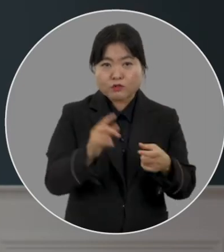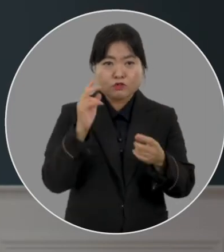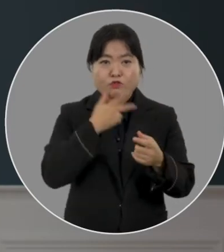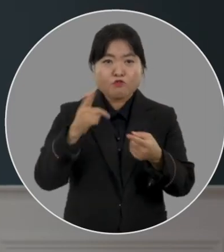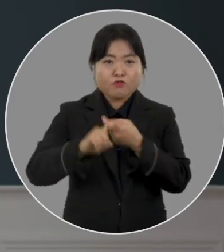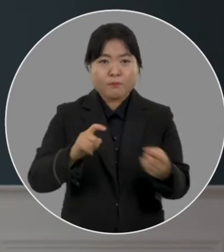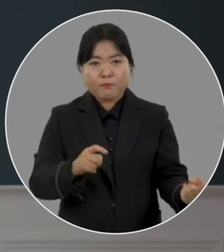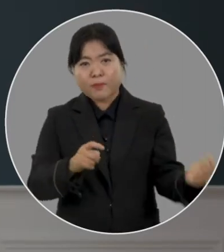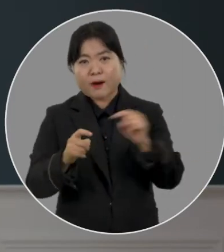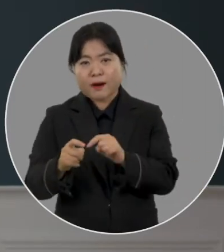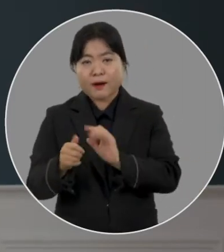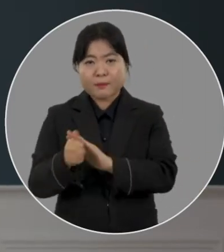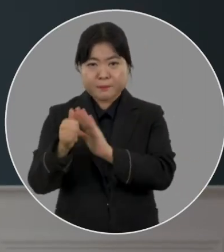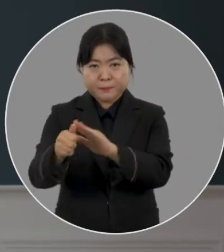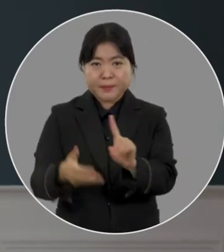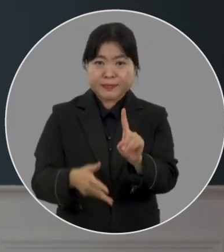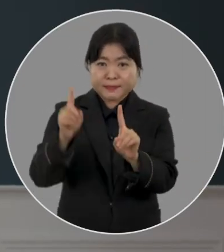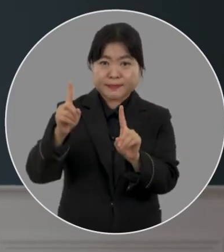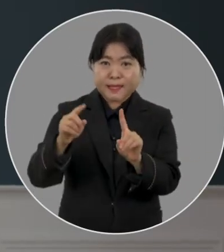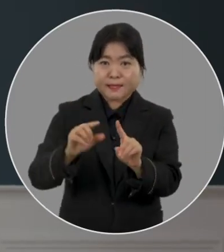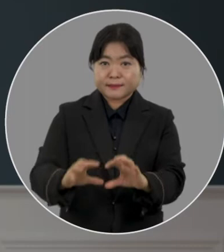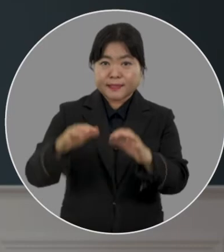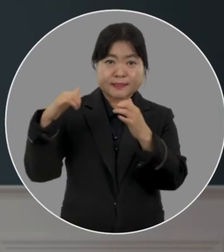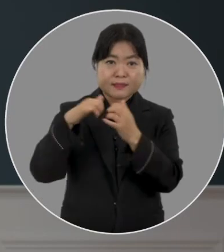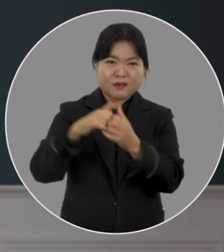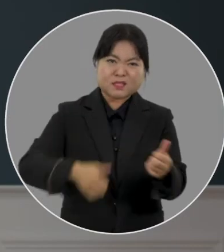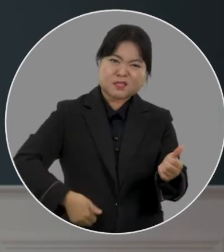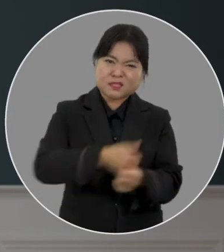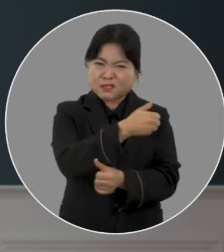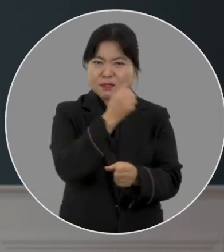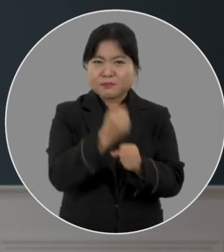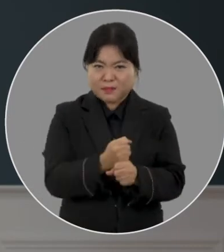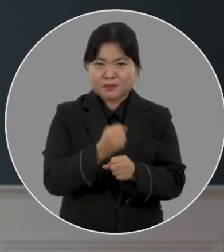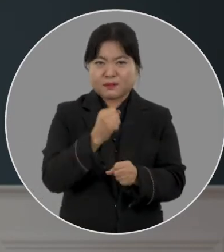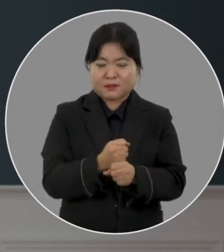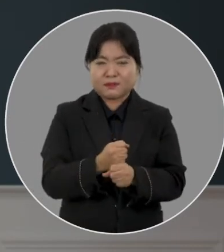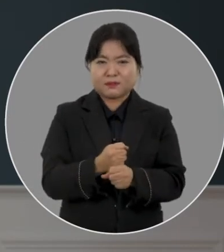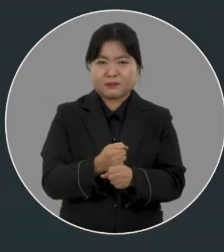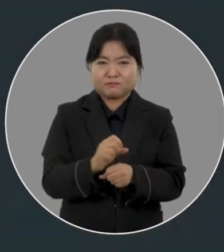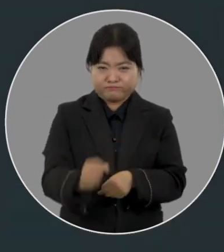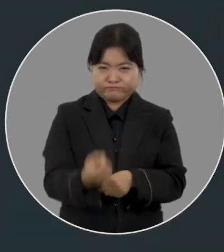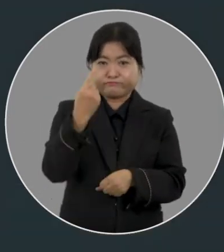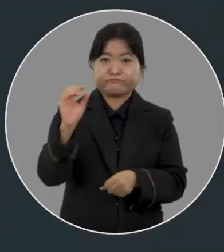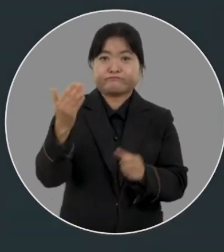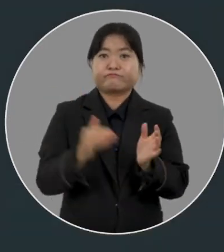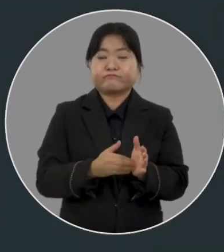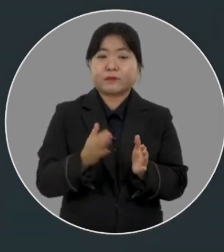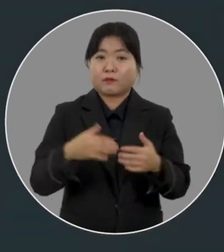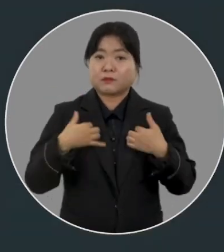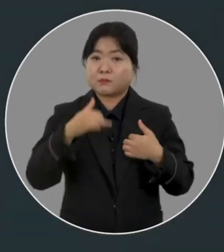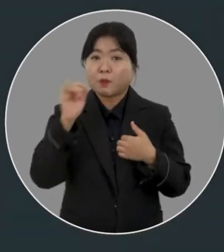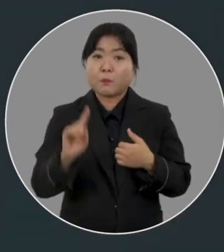가담해서 영국을 1차 세계대전에서 승리로 이끄는 하나의 견인차 역할을 하게 됩니다. 그런데 재미난